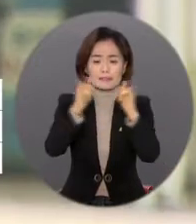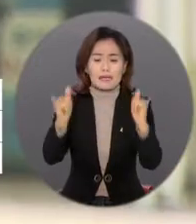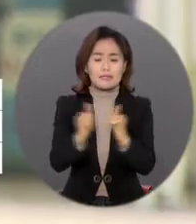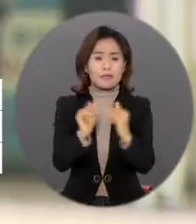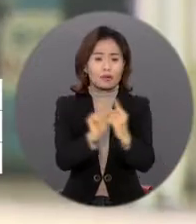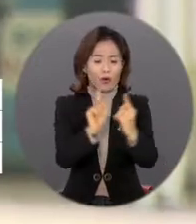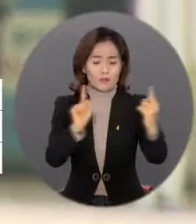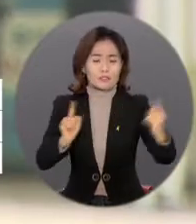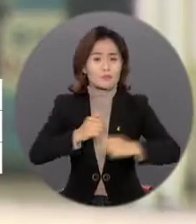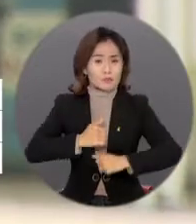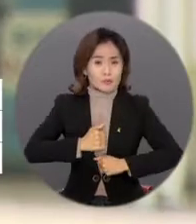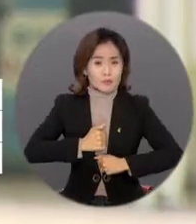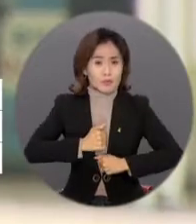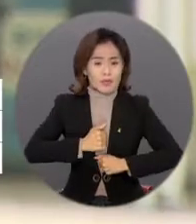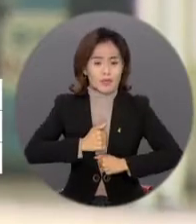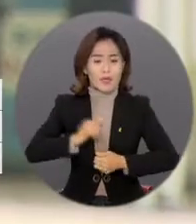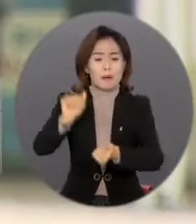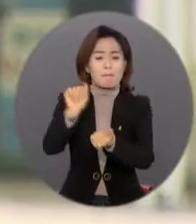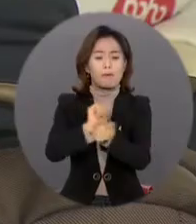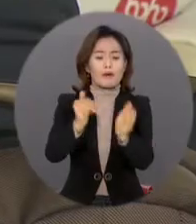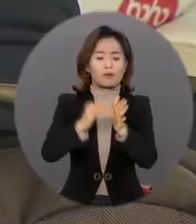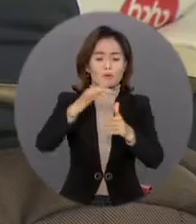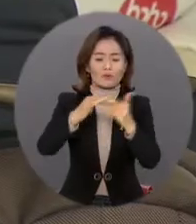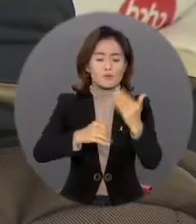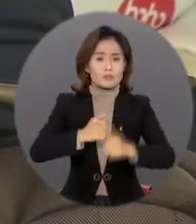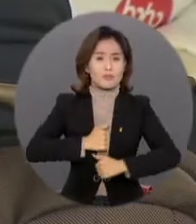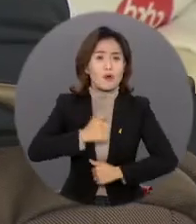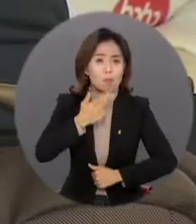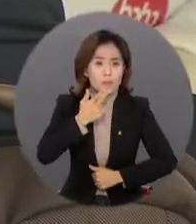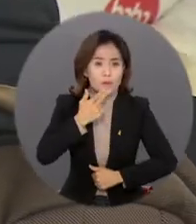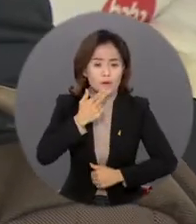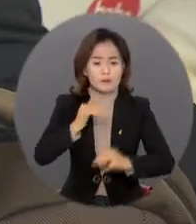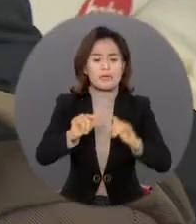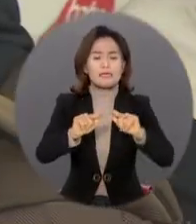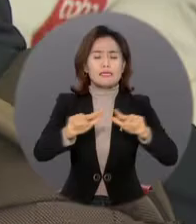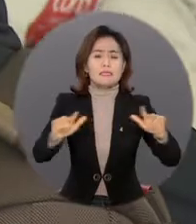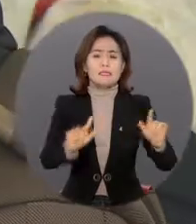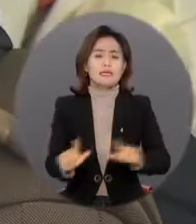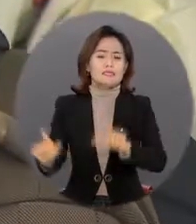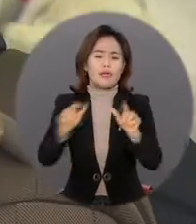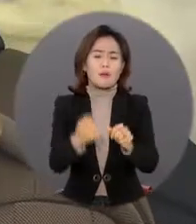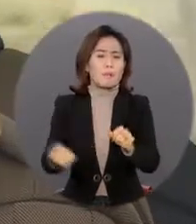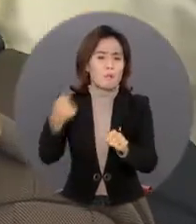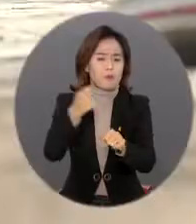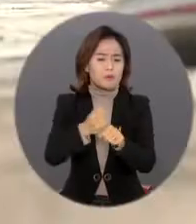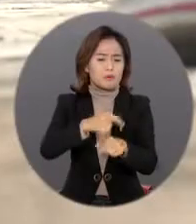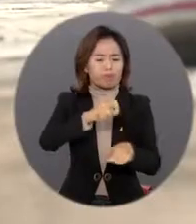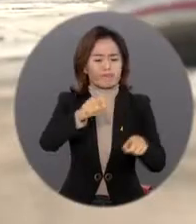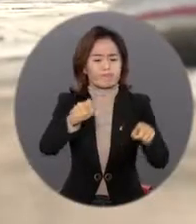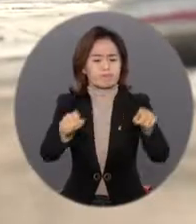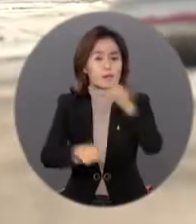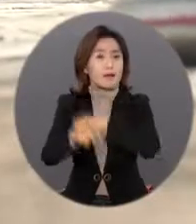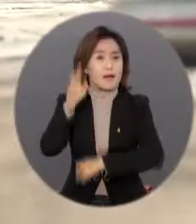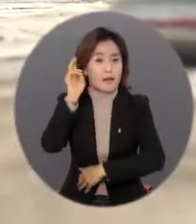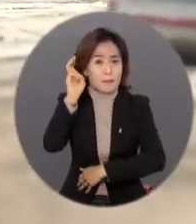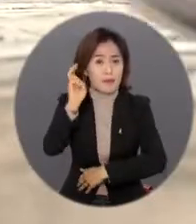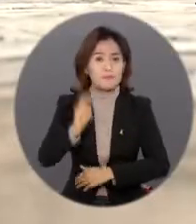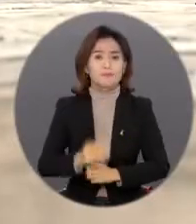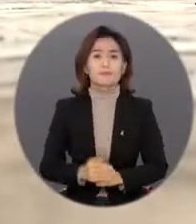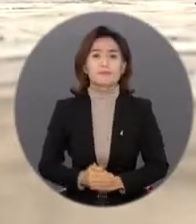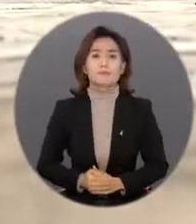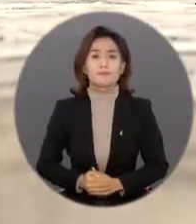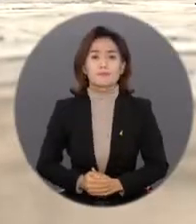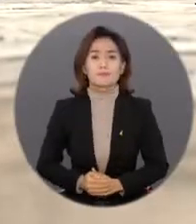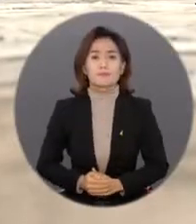두기 지키기 등 방역 지침을 지키지 않는다면 일상으로 돌아가는 시간이 더뎌질 것이라고 경고했습니다. MBC